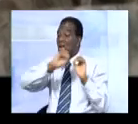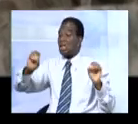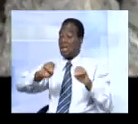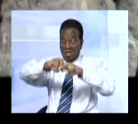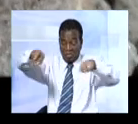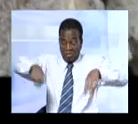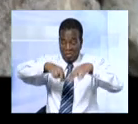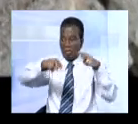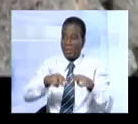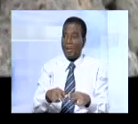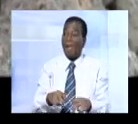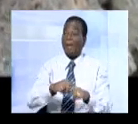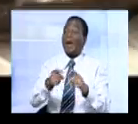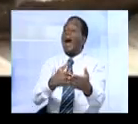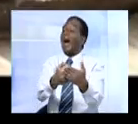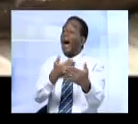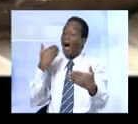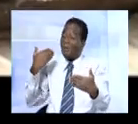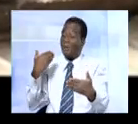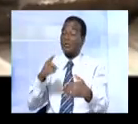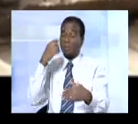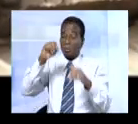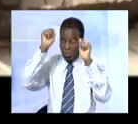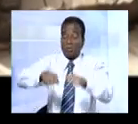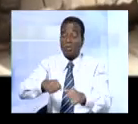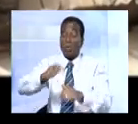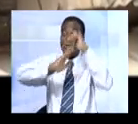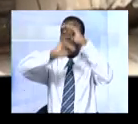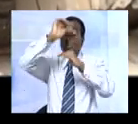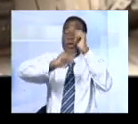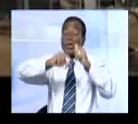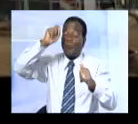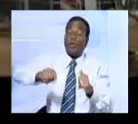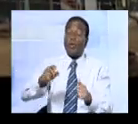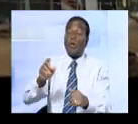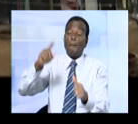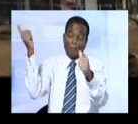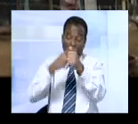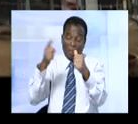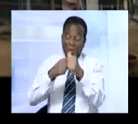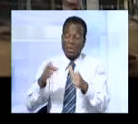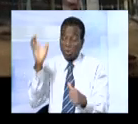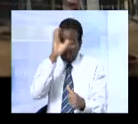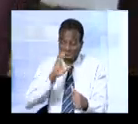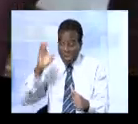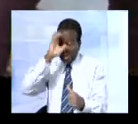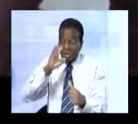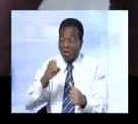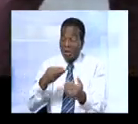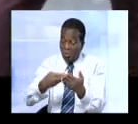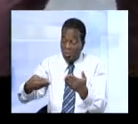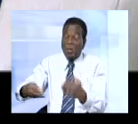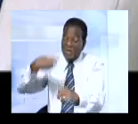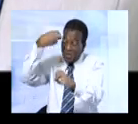Études préalables, qualité de matériaux, des éléments difficiles à vérifier pour le commun des mortels, d'où la recommandation de